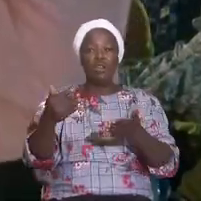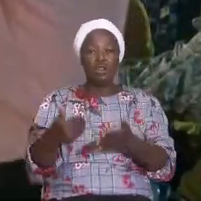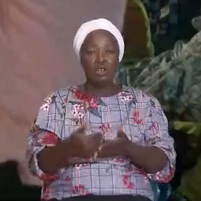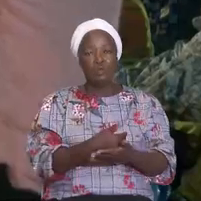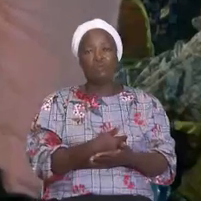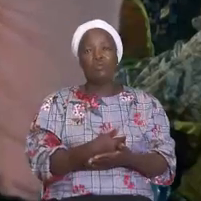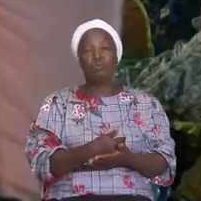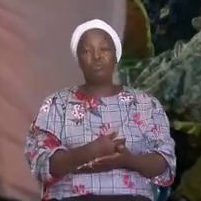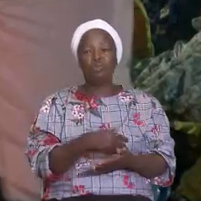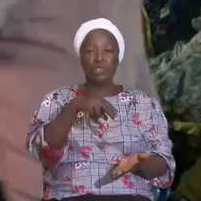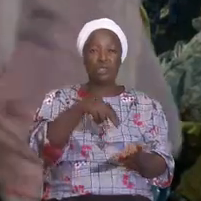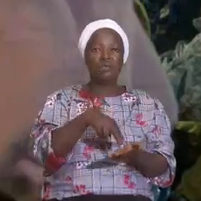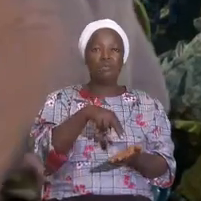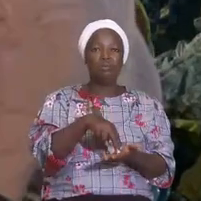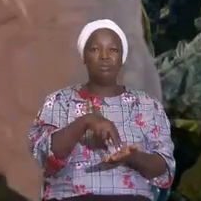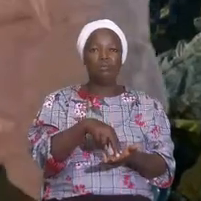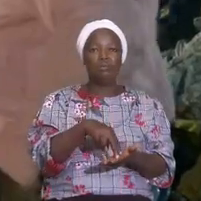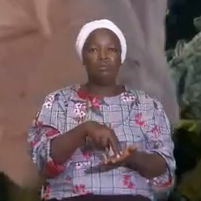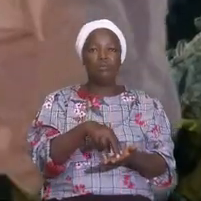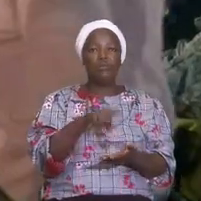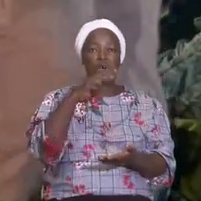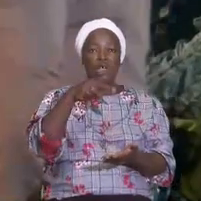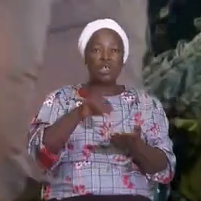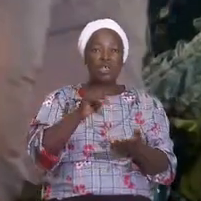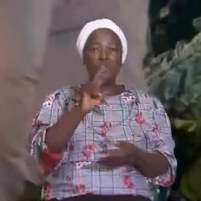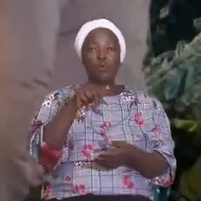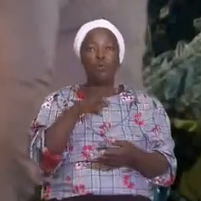passer et toutes choses vont devenir nouvelles.